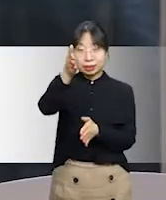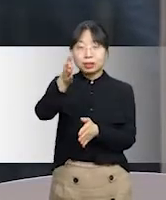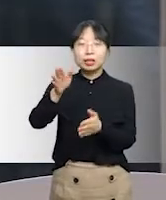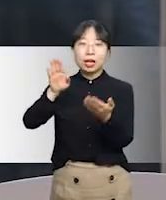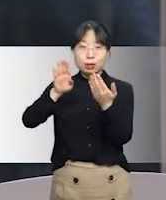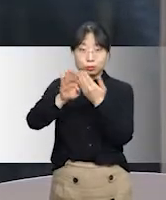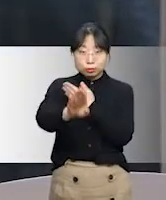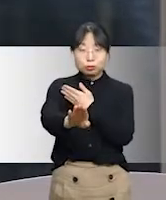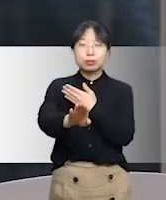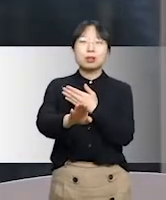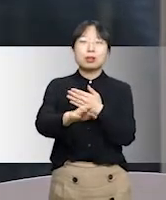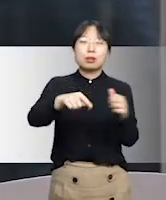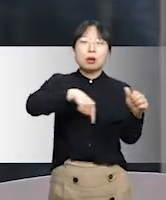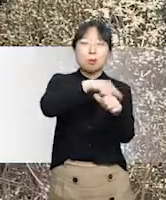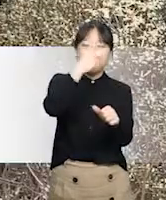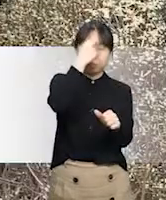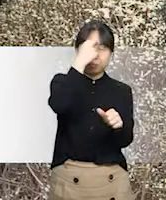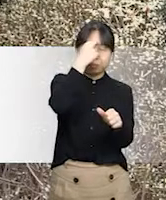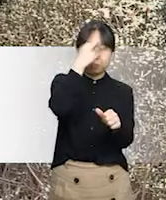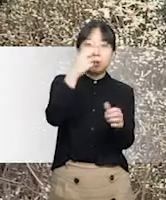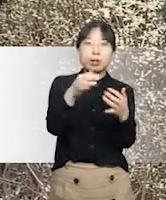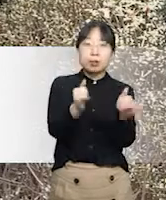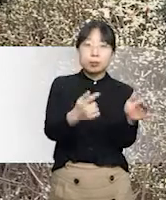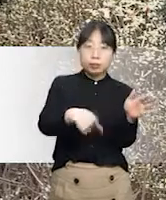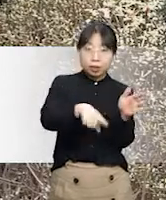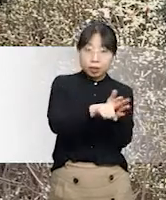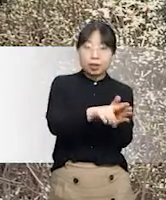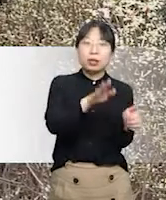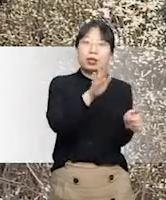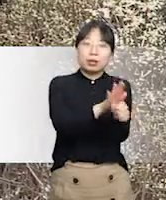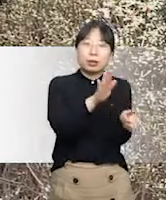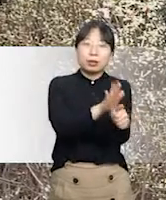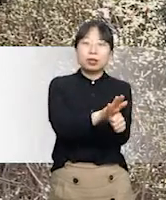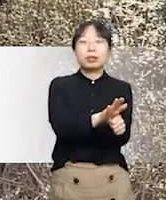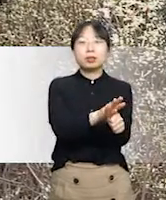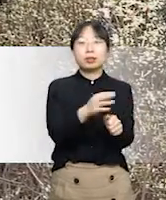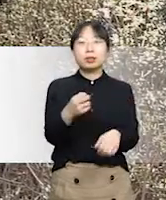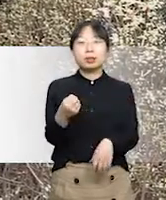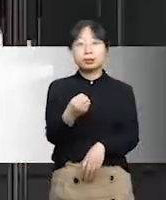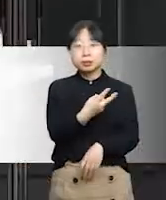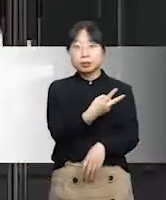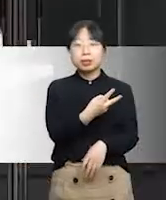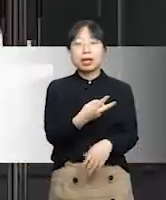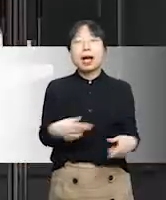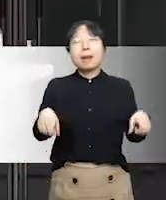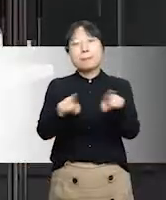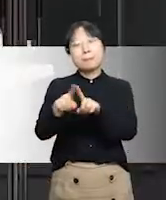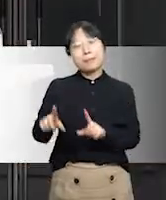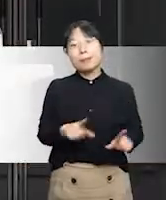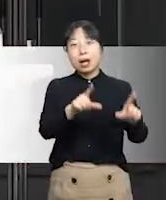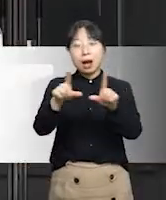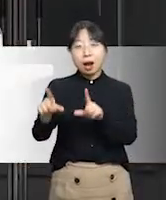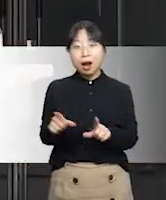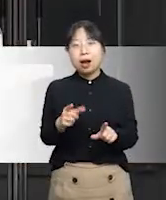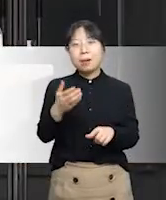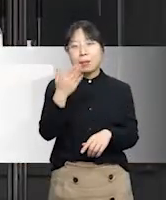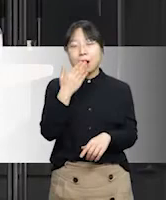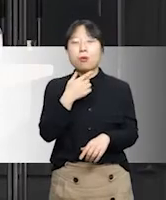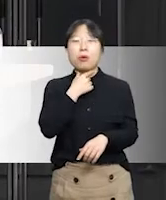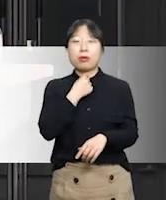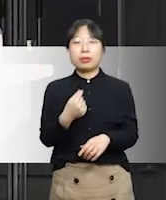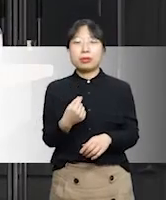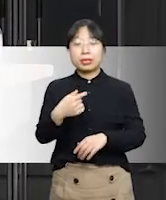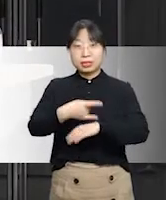이어져서 생계 유지로 어려움을 겪고 있는 분들에게 그런 어려움을 겪지 않고 더불어 함께 잘 살 수 있는 의왕시가 될 수